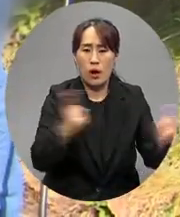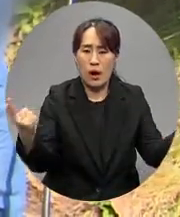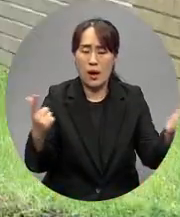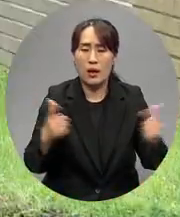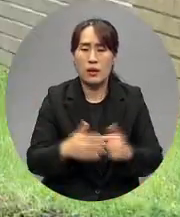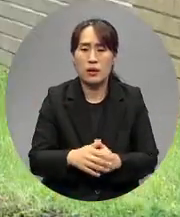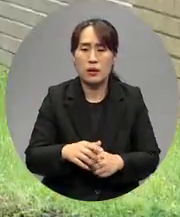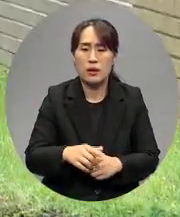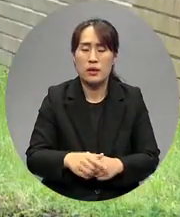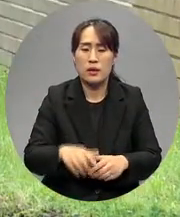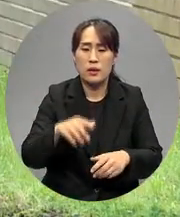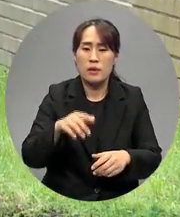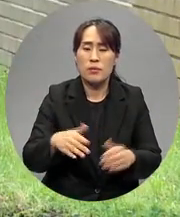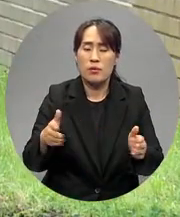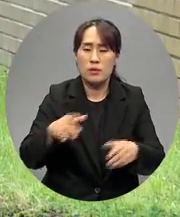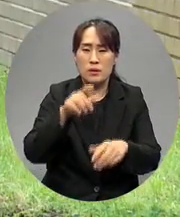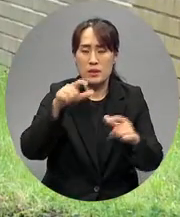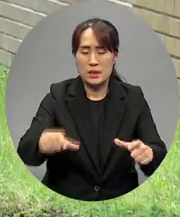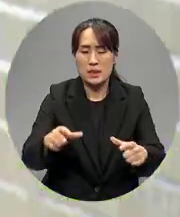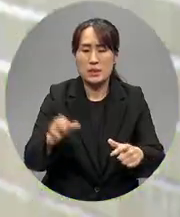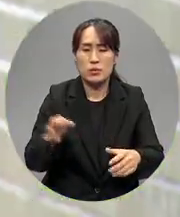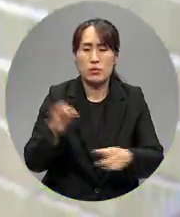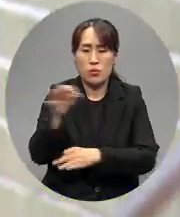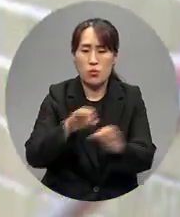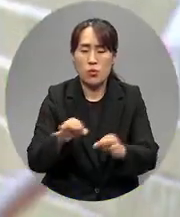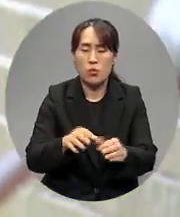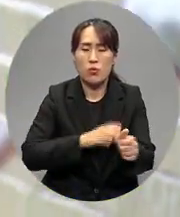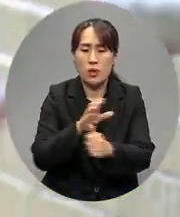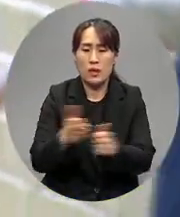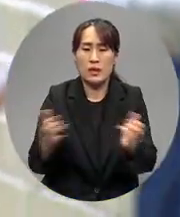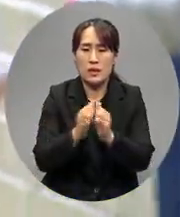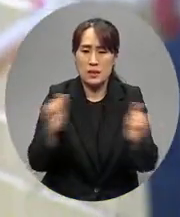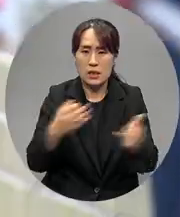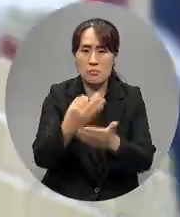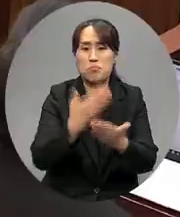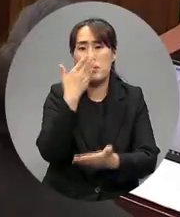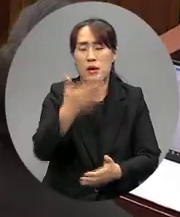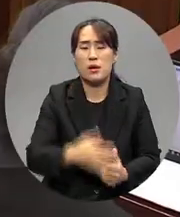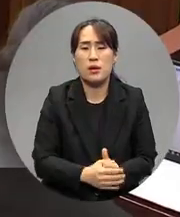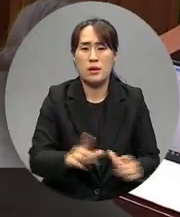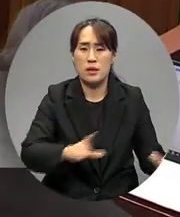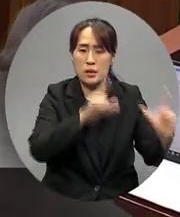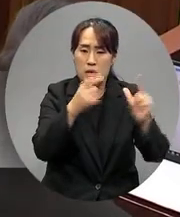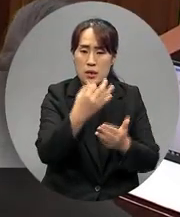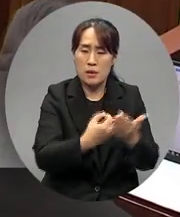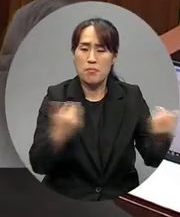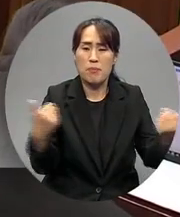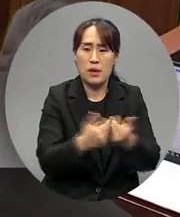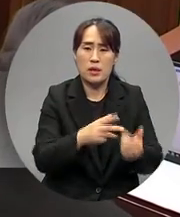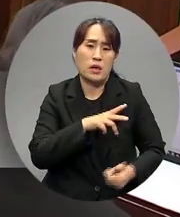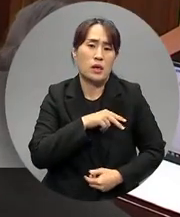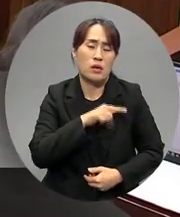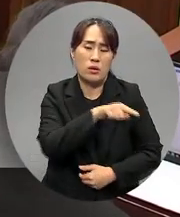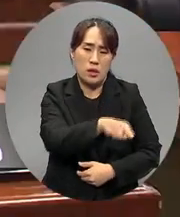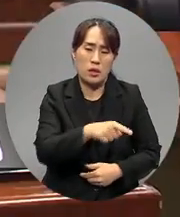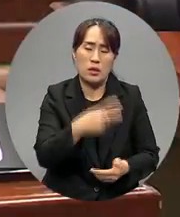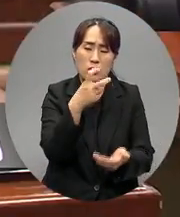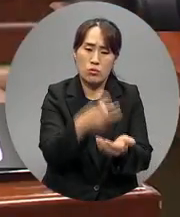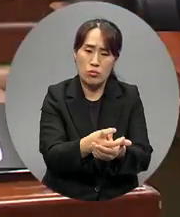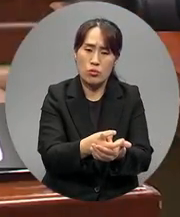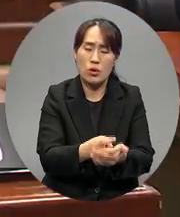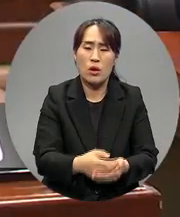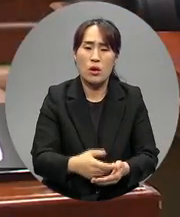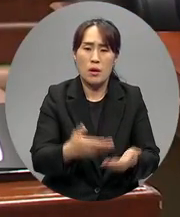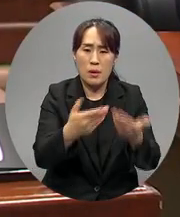지자체 출자 출연기관과 위탁기관 노동자들에게 적용됩니다. 생활임금에 반대하는 의원들은 이 조례를